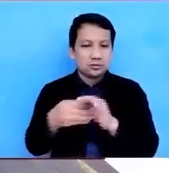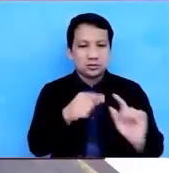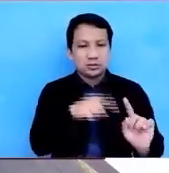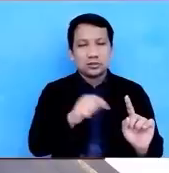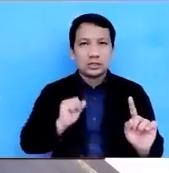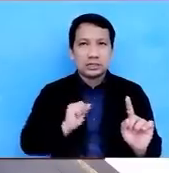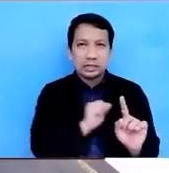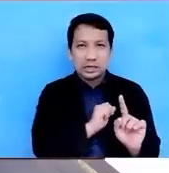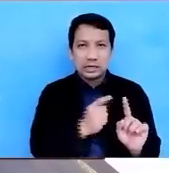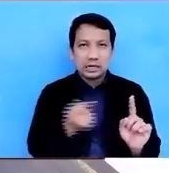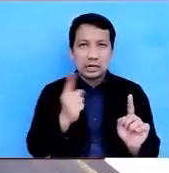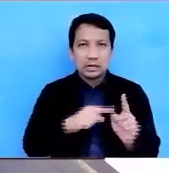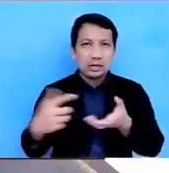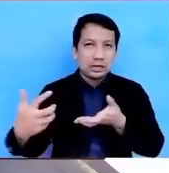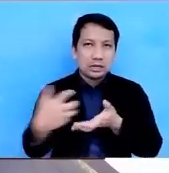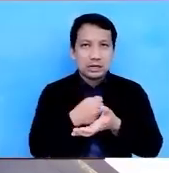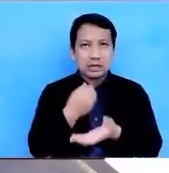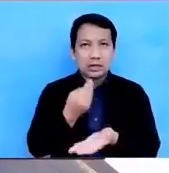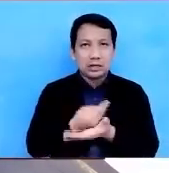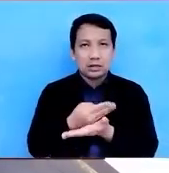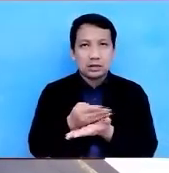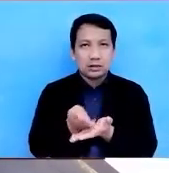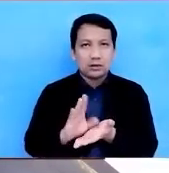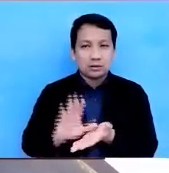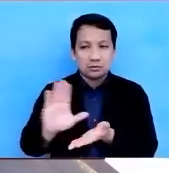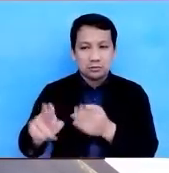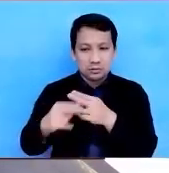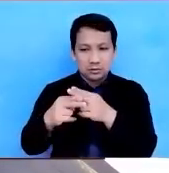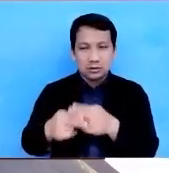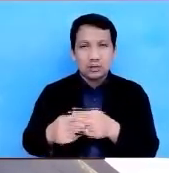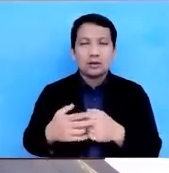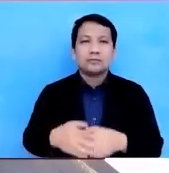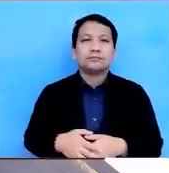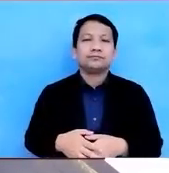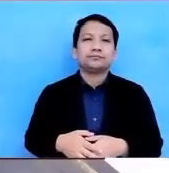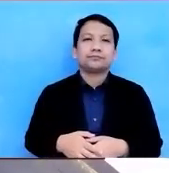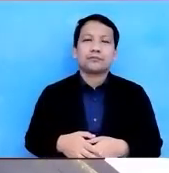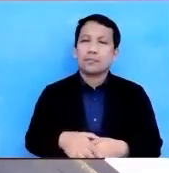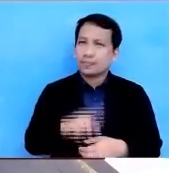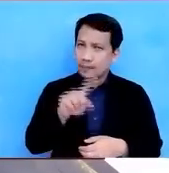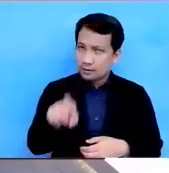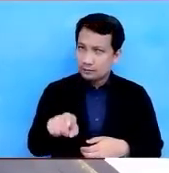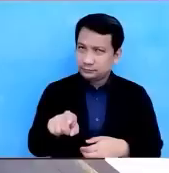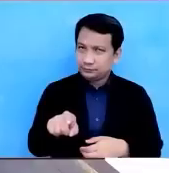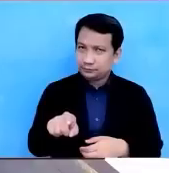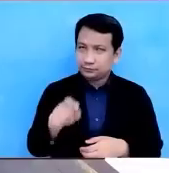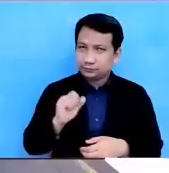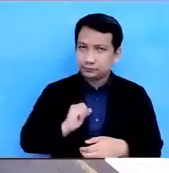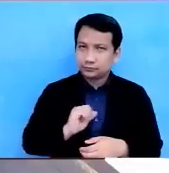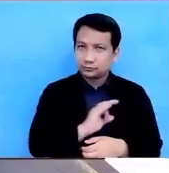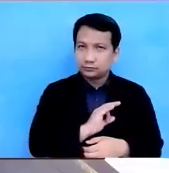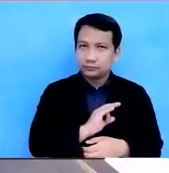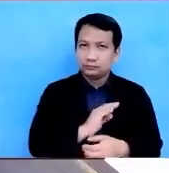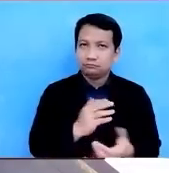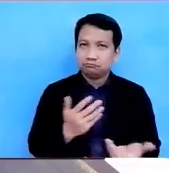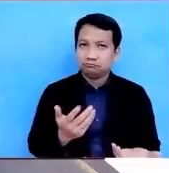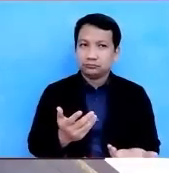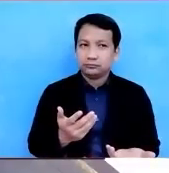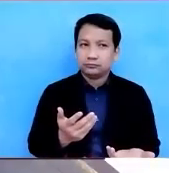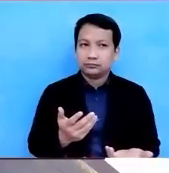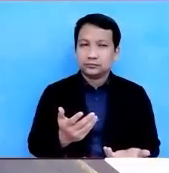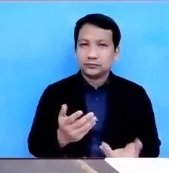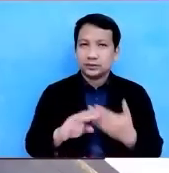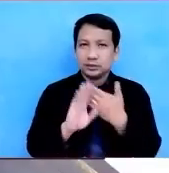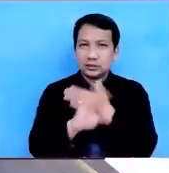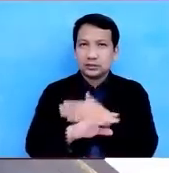sa nakurakot na pondo na nasa kanyang pangalan. Ang kinulong na lang ay ang kanyang mga tauhan. Yun lang, pinababalik ng